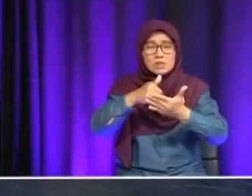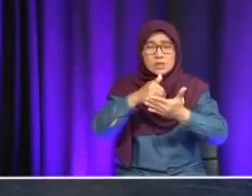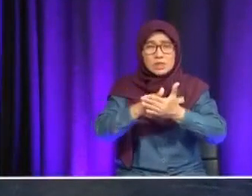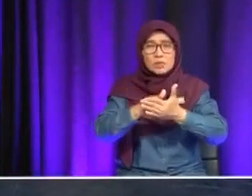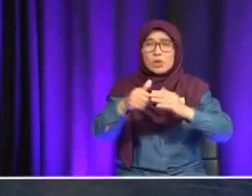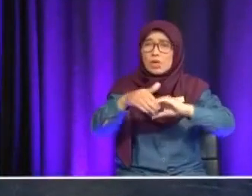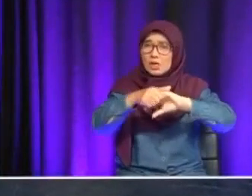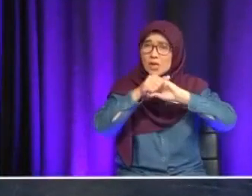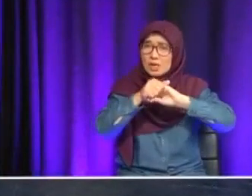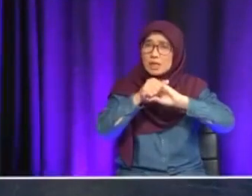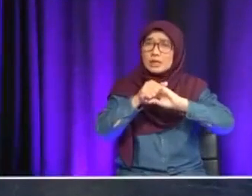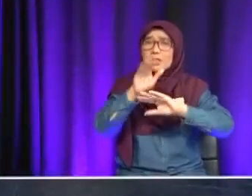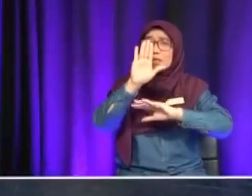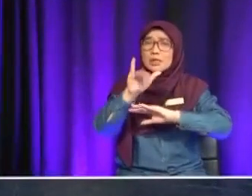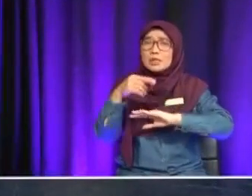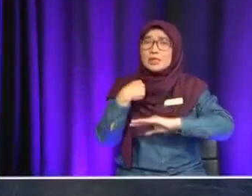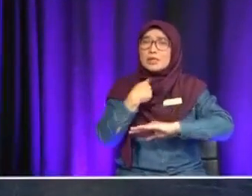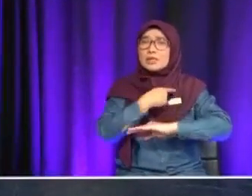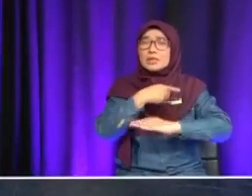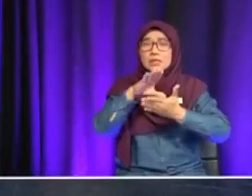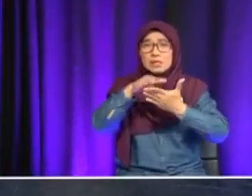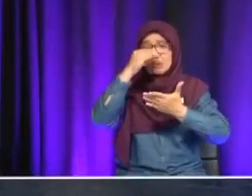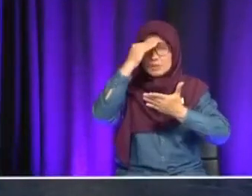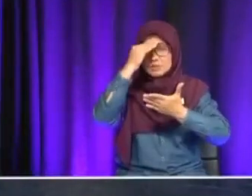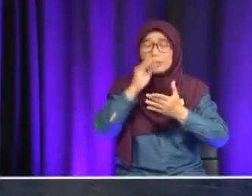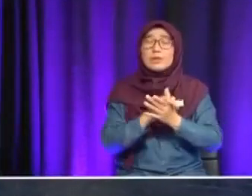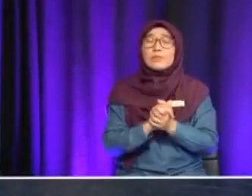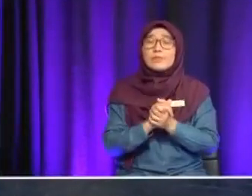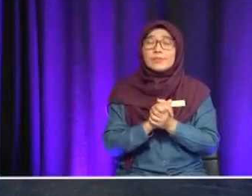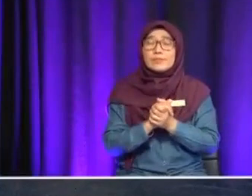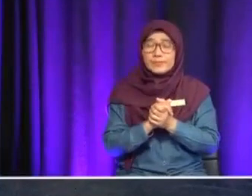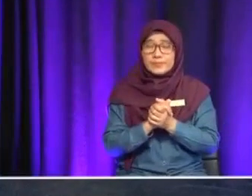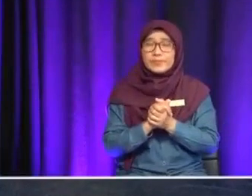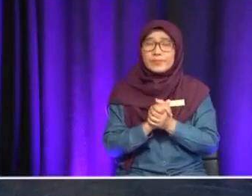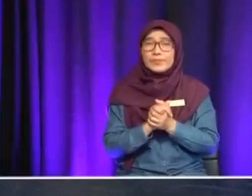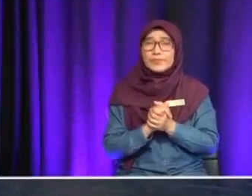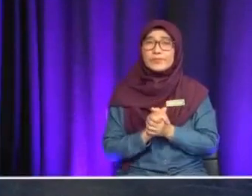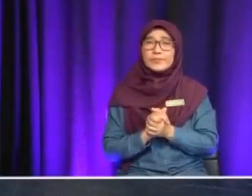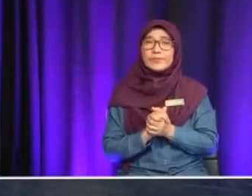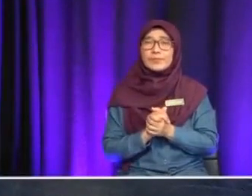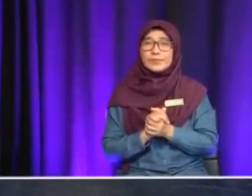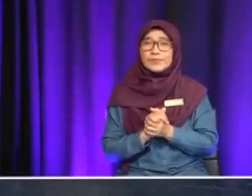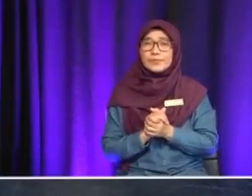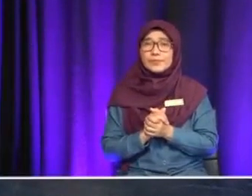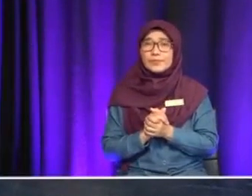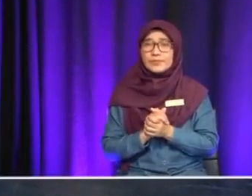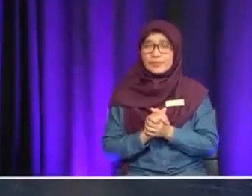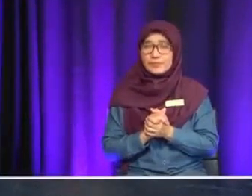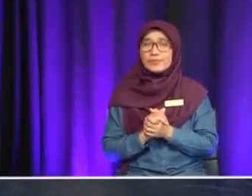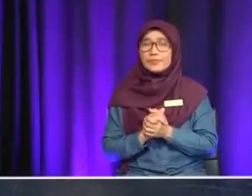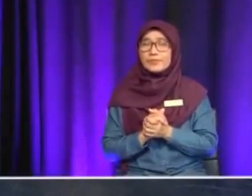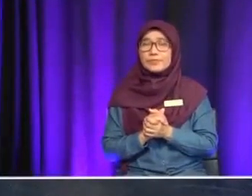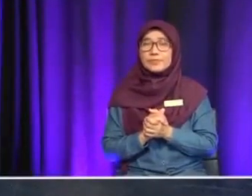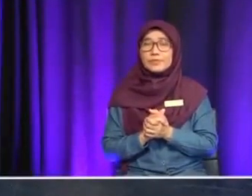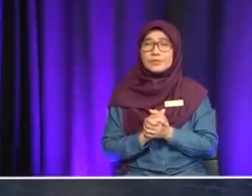ke wakalah ni tadi. Terima kasih Ustazah atas penjelasan yang diberikan berkenaan dengan satu akad yang baru juga,